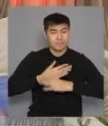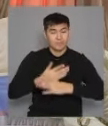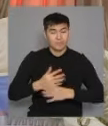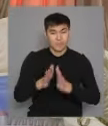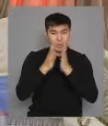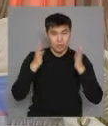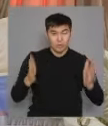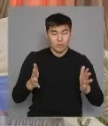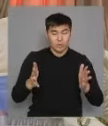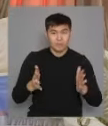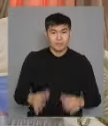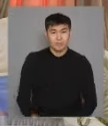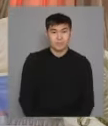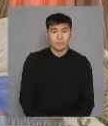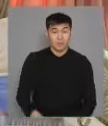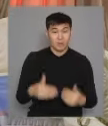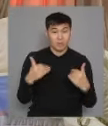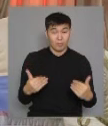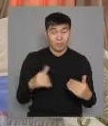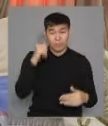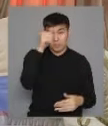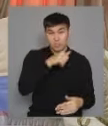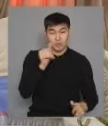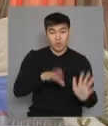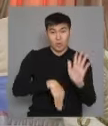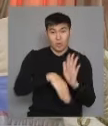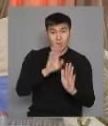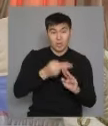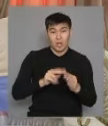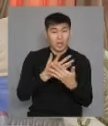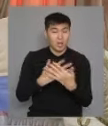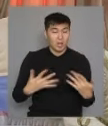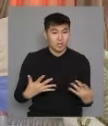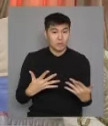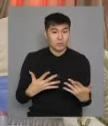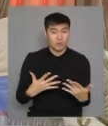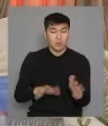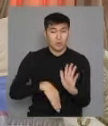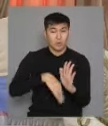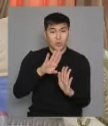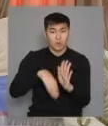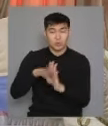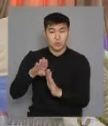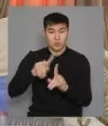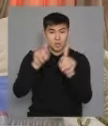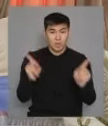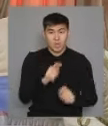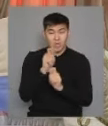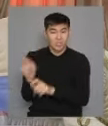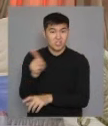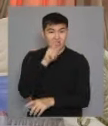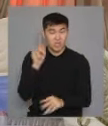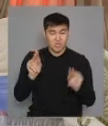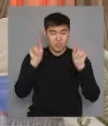үлкен шара. Бүгінгі жыл қорытындысында әртүрлі үздік, әртүрлі алғыс хат алып жатқан жастарды шын